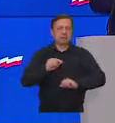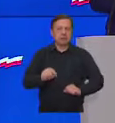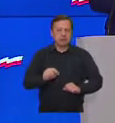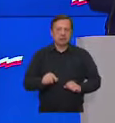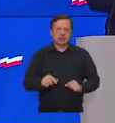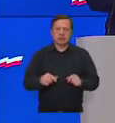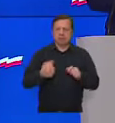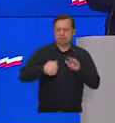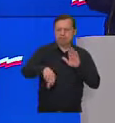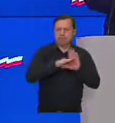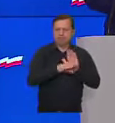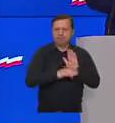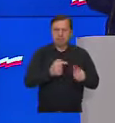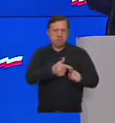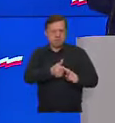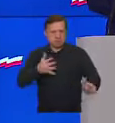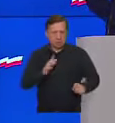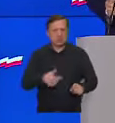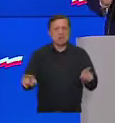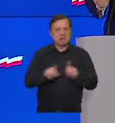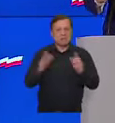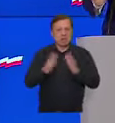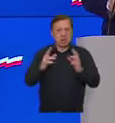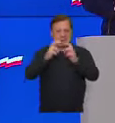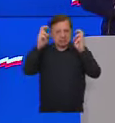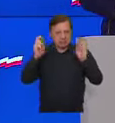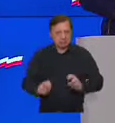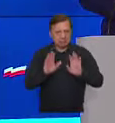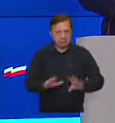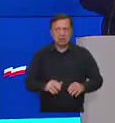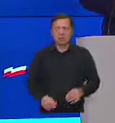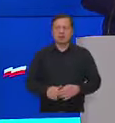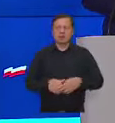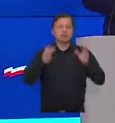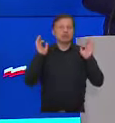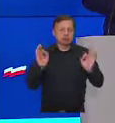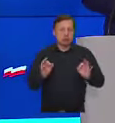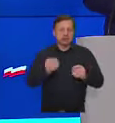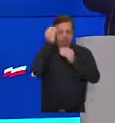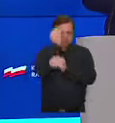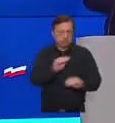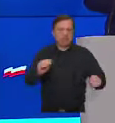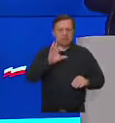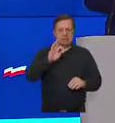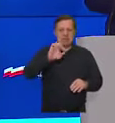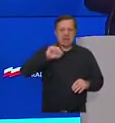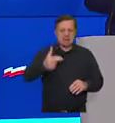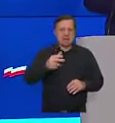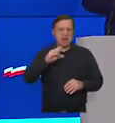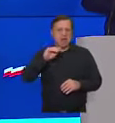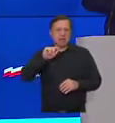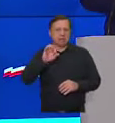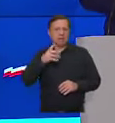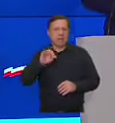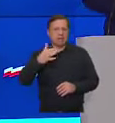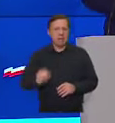odpowiednie zasady. Także w obszarze kwarantanny wprowadzamy dzisiaj stan epidemii. Stan epidemii,